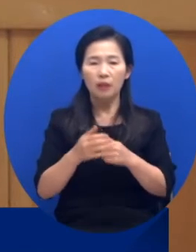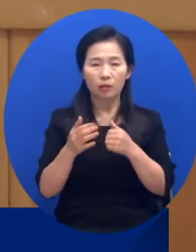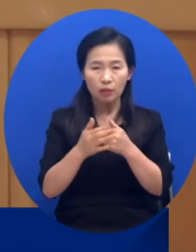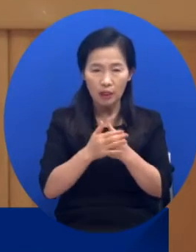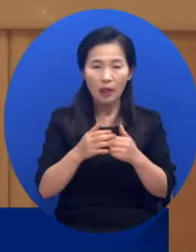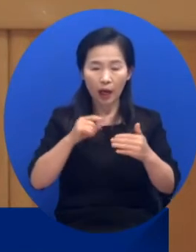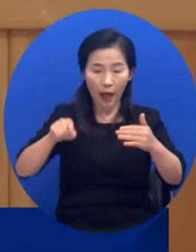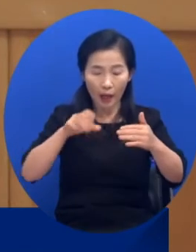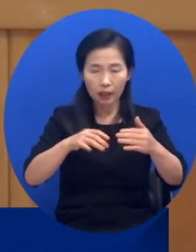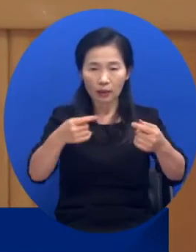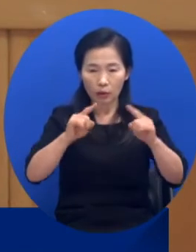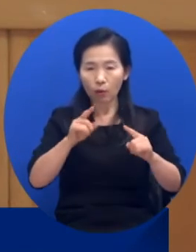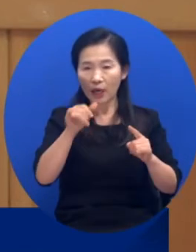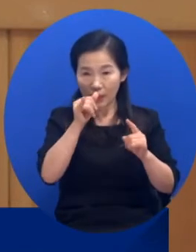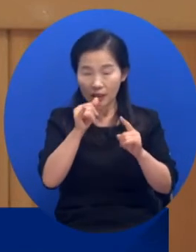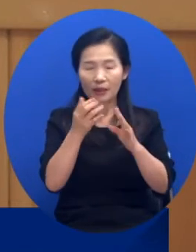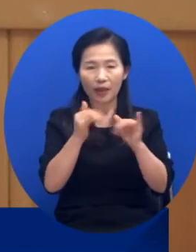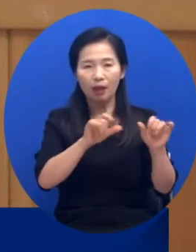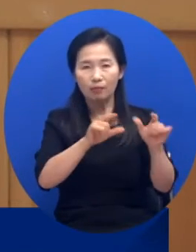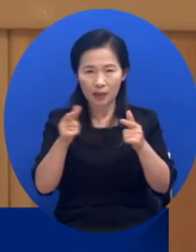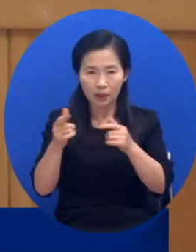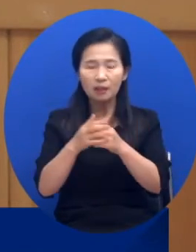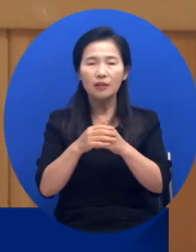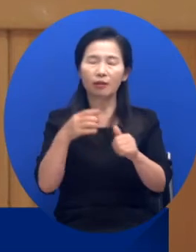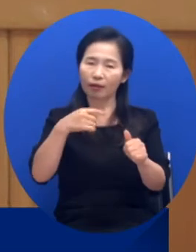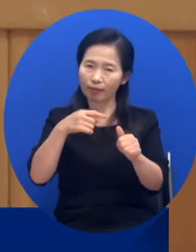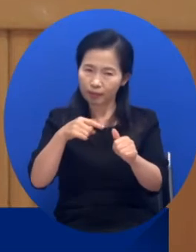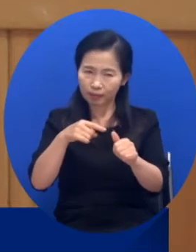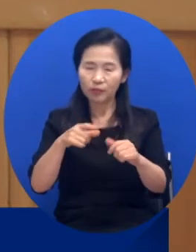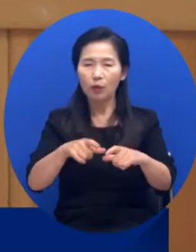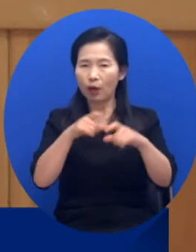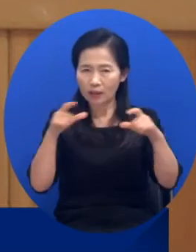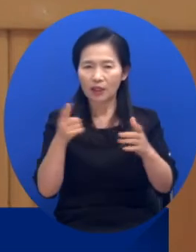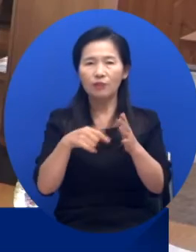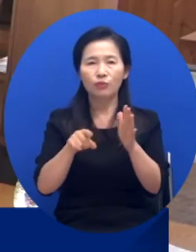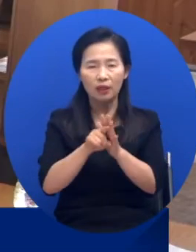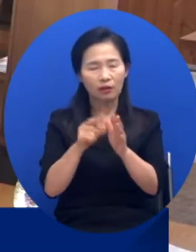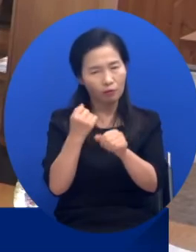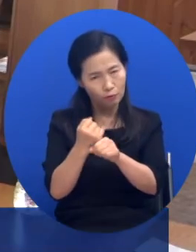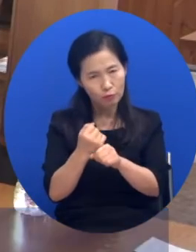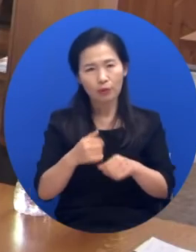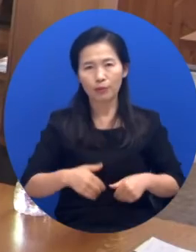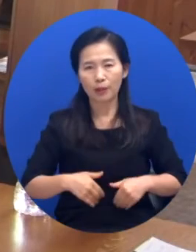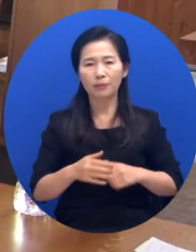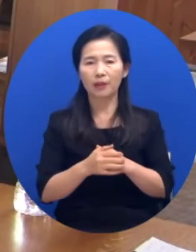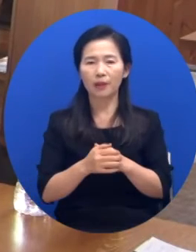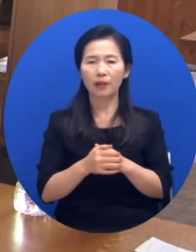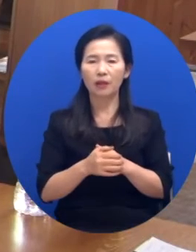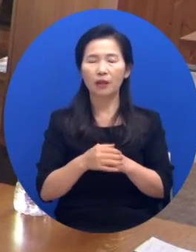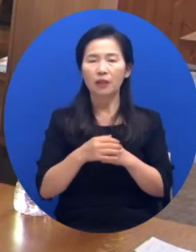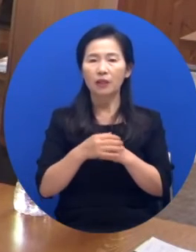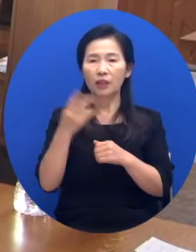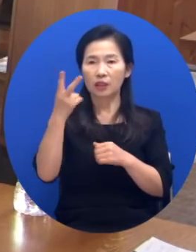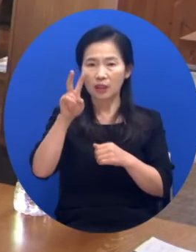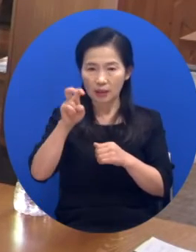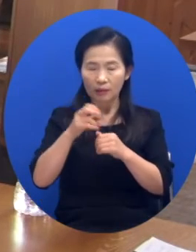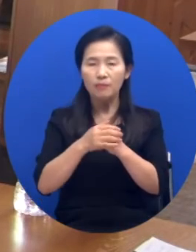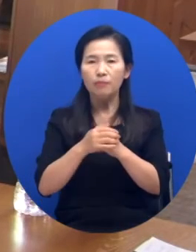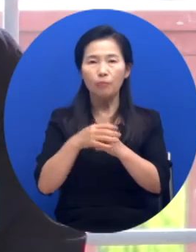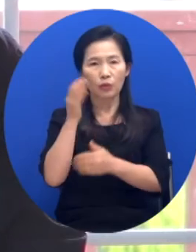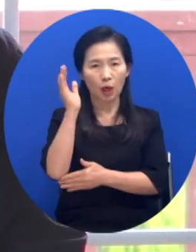내부자들에 대한 인식, 이런 식들을 어떻게 다시 확산시킬 것인가, 그것도 중요한 일이고요. 2020 방콕 설악